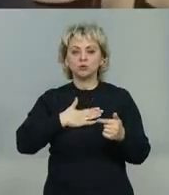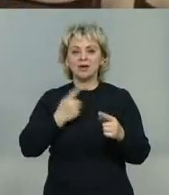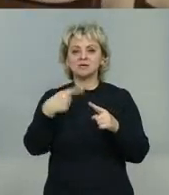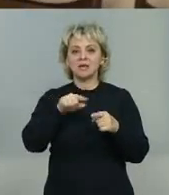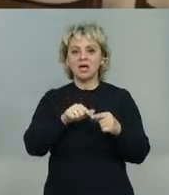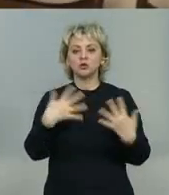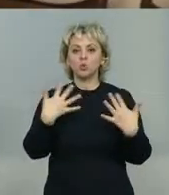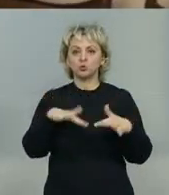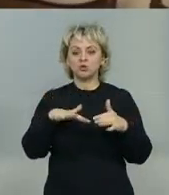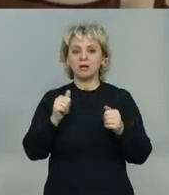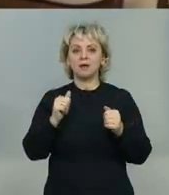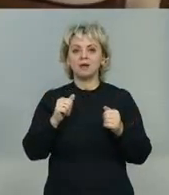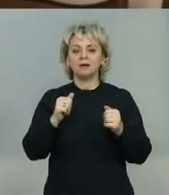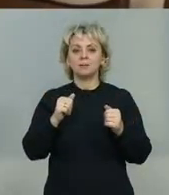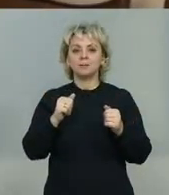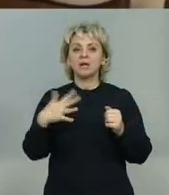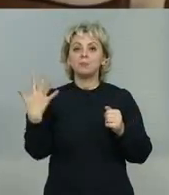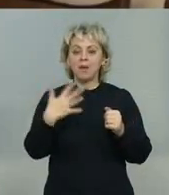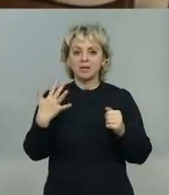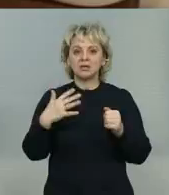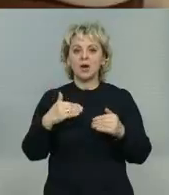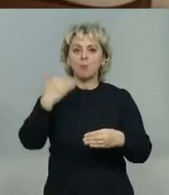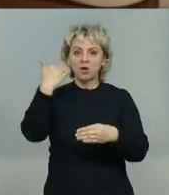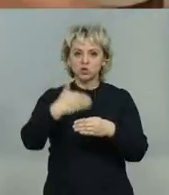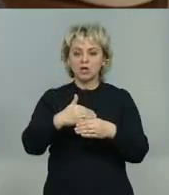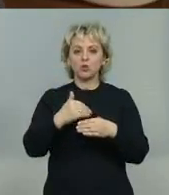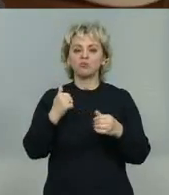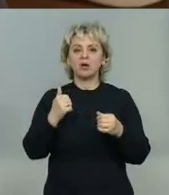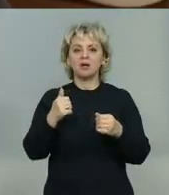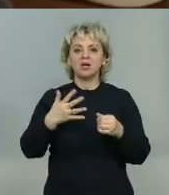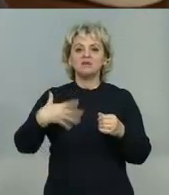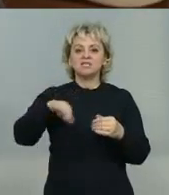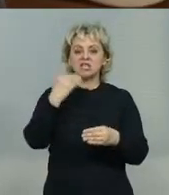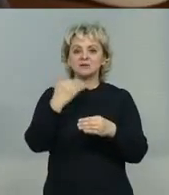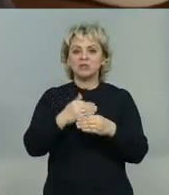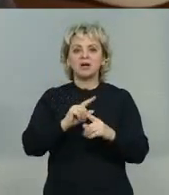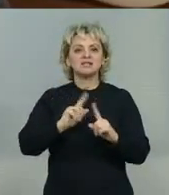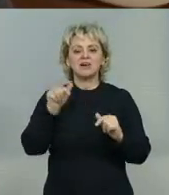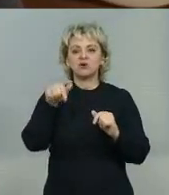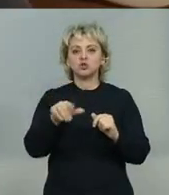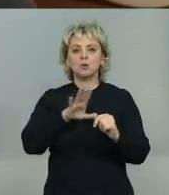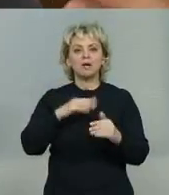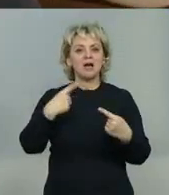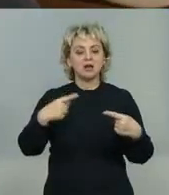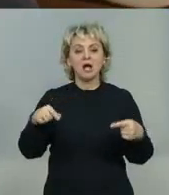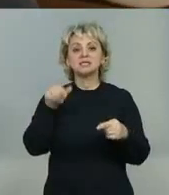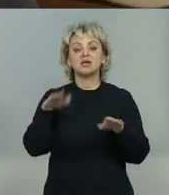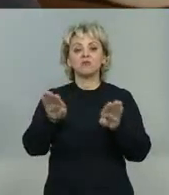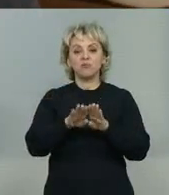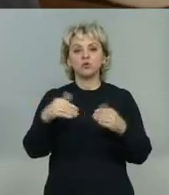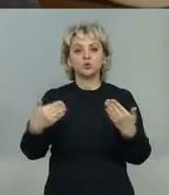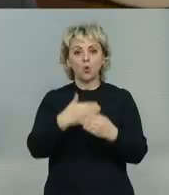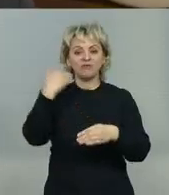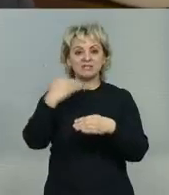это уже... пятая постановка. Все спектакли совершенно до этого были разные. И вот